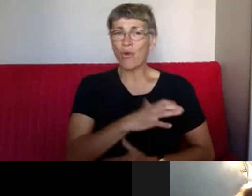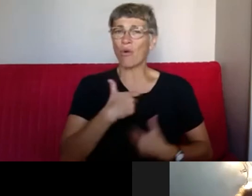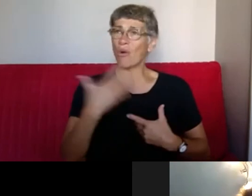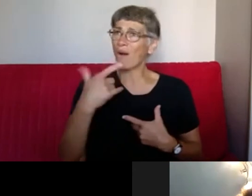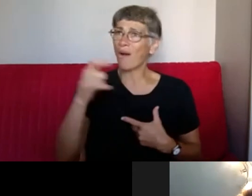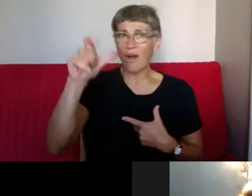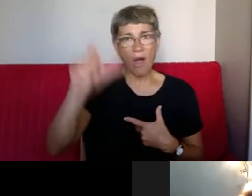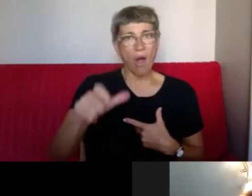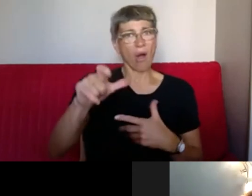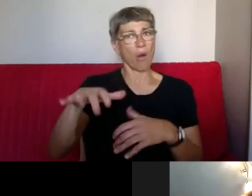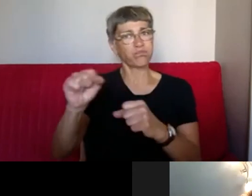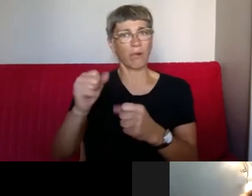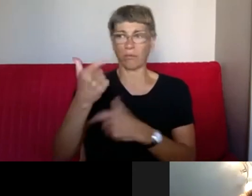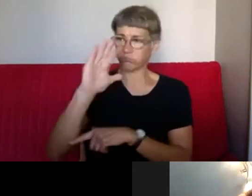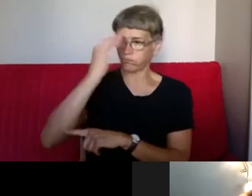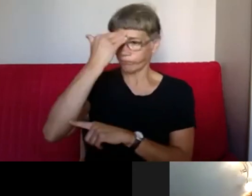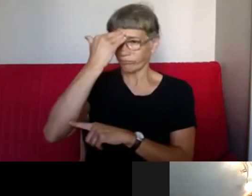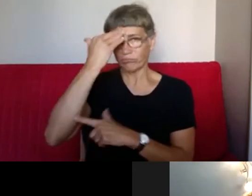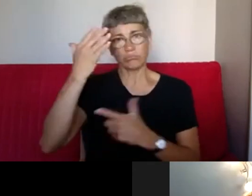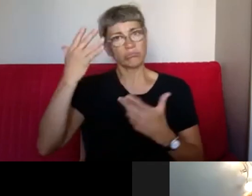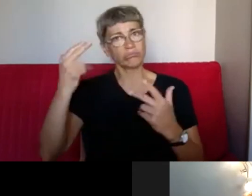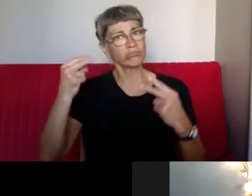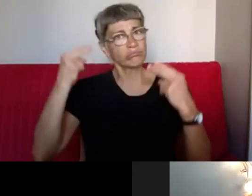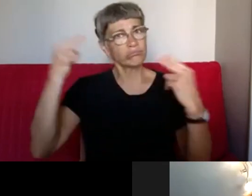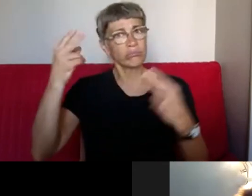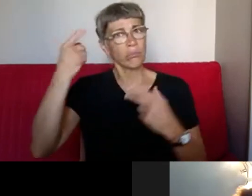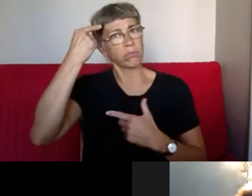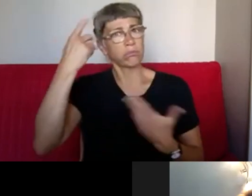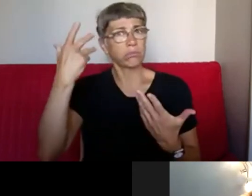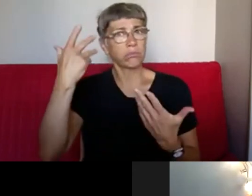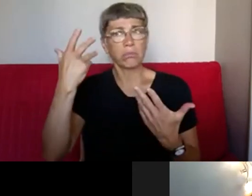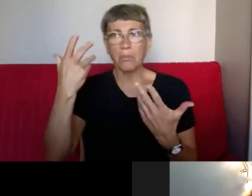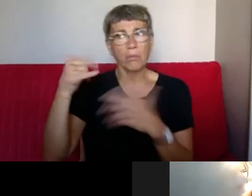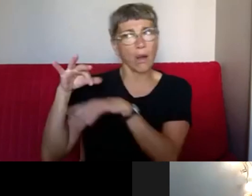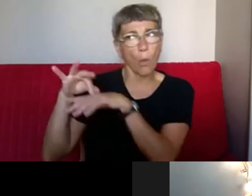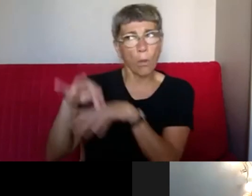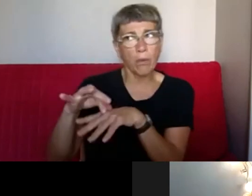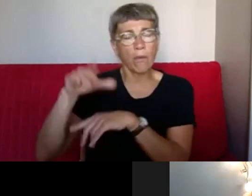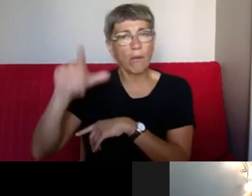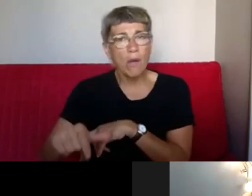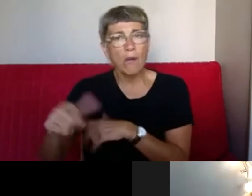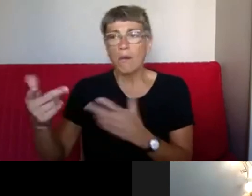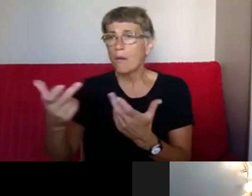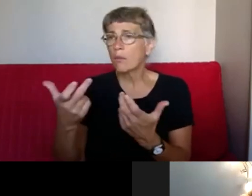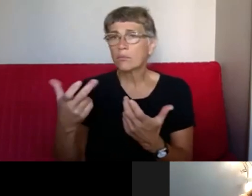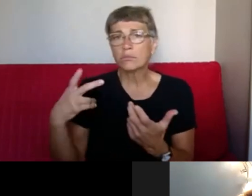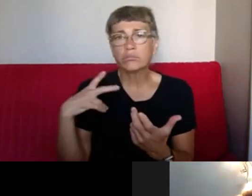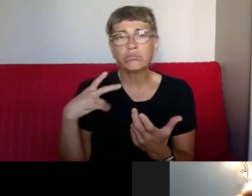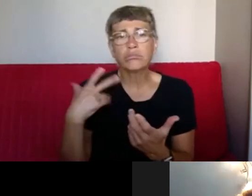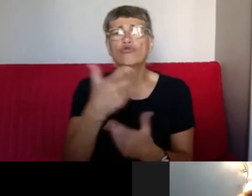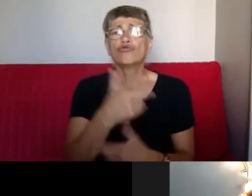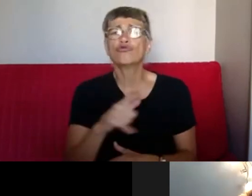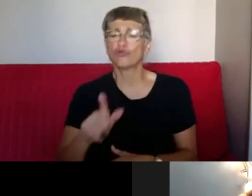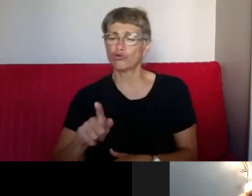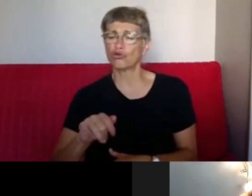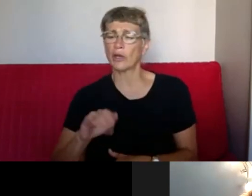on est reconnu, où c'est dédié pour nous, mais pas que finalement. Il y a les accompagnants, il y a les personnes aussi... Gilbert l'a pas dit, mais moi,